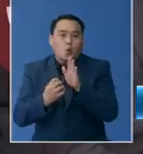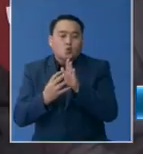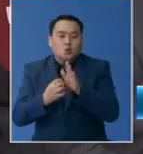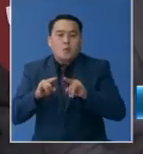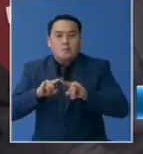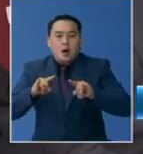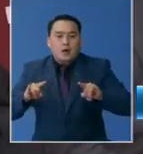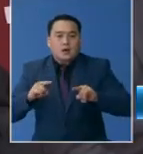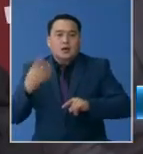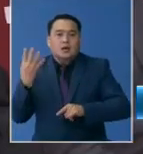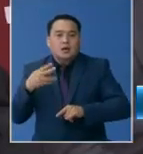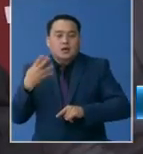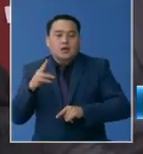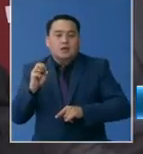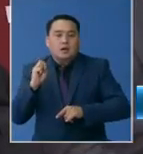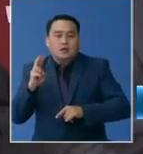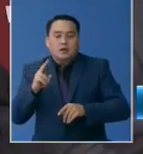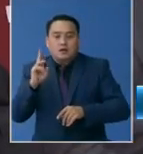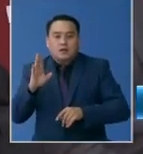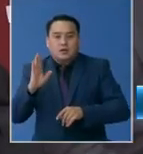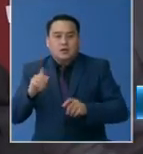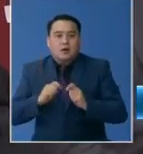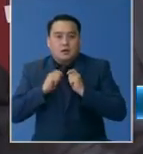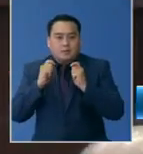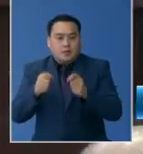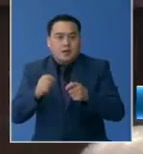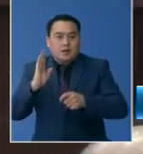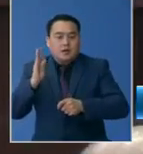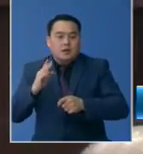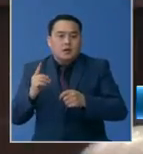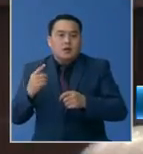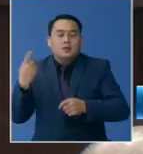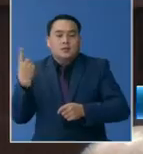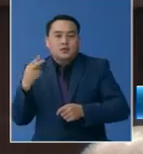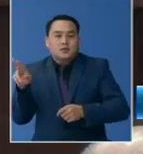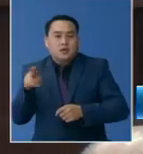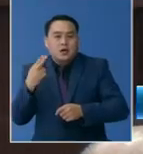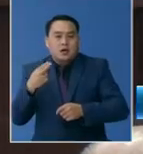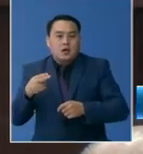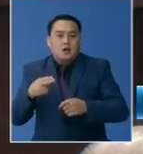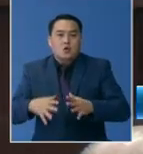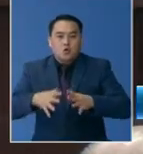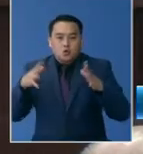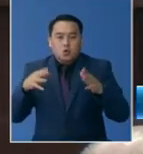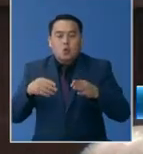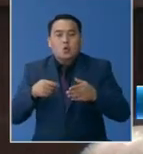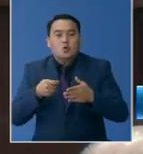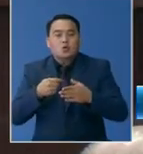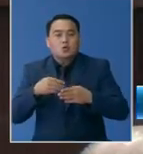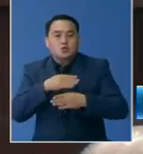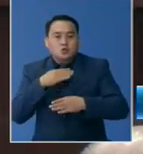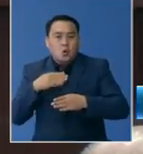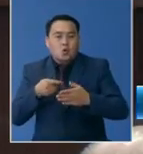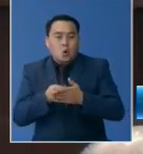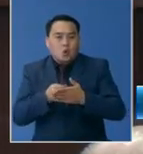ашып, 40 пәтерлі үй беруді жоспарлап отырмыз. Тұңғыш президент күнінде алып бордақылау алаңын іске қосамыз. Ал тәуелсіздік күніне